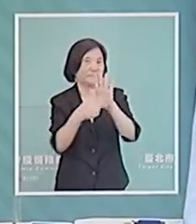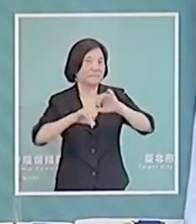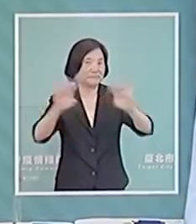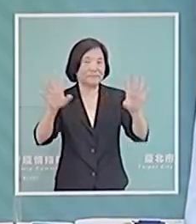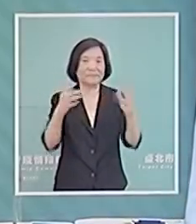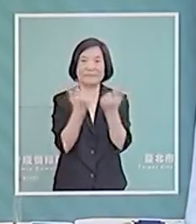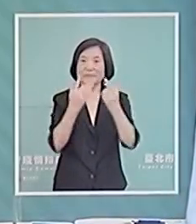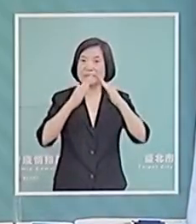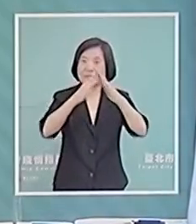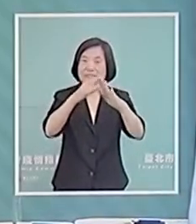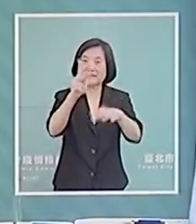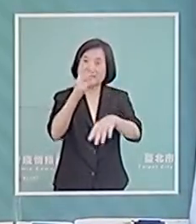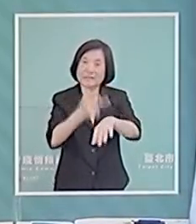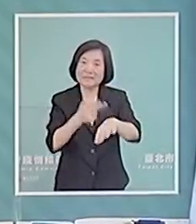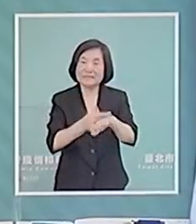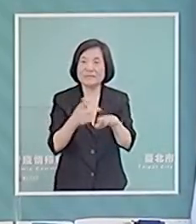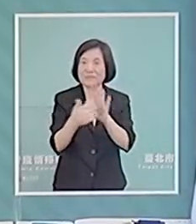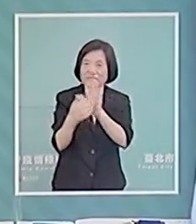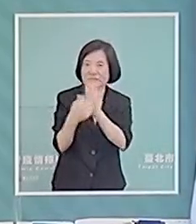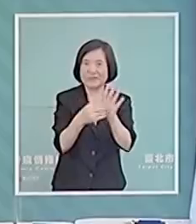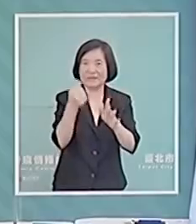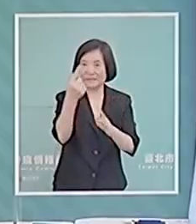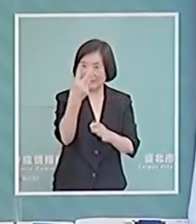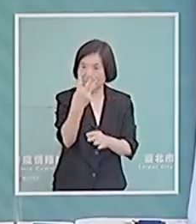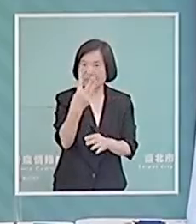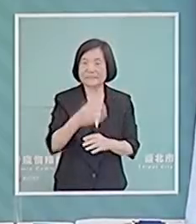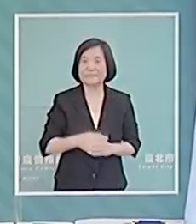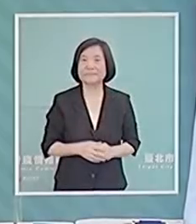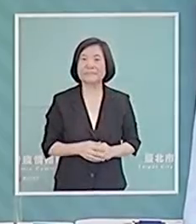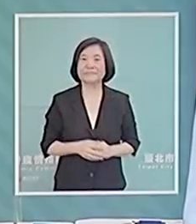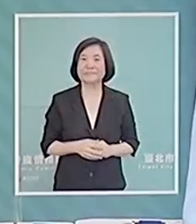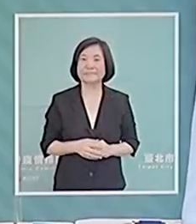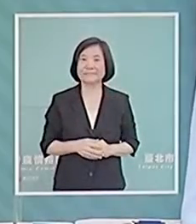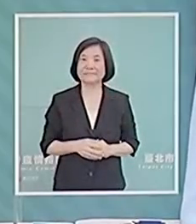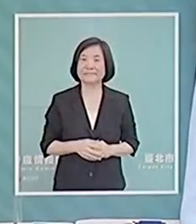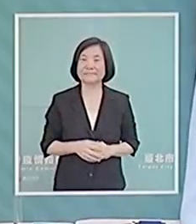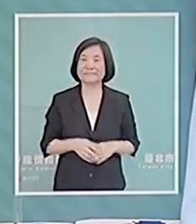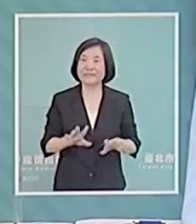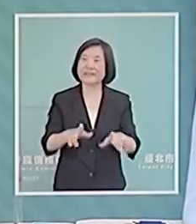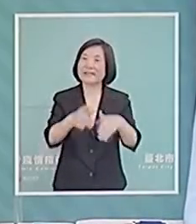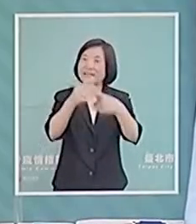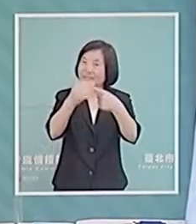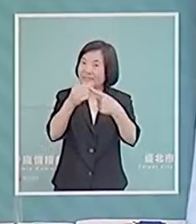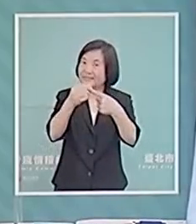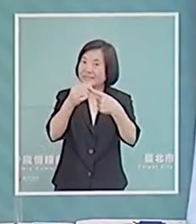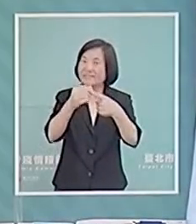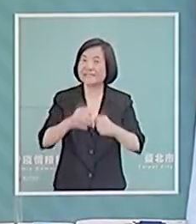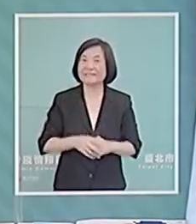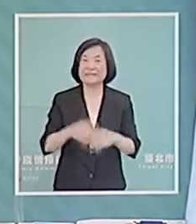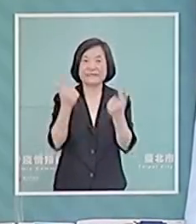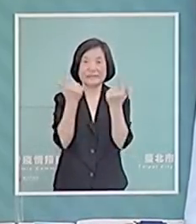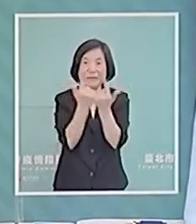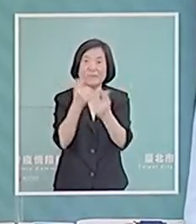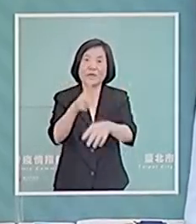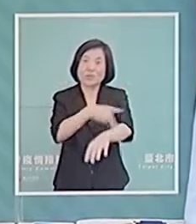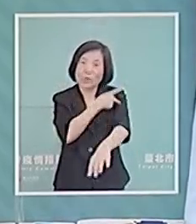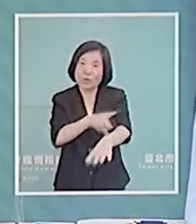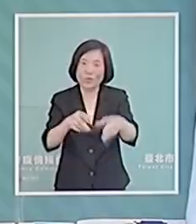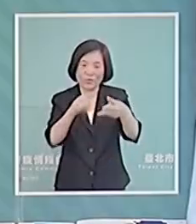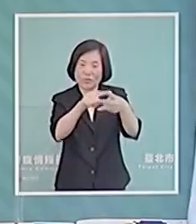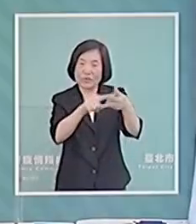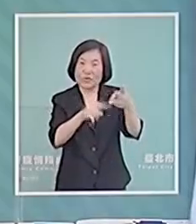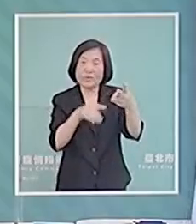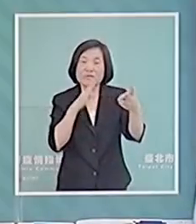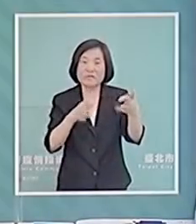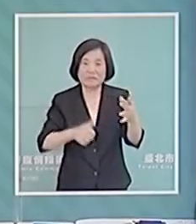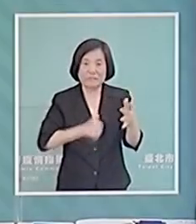家不要忌讳就医，他会也会增加这个医疗的困难，还有他有特别提到说后疫情时代简单来说就是要